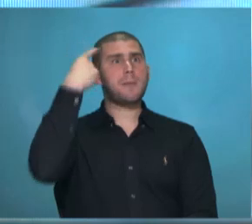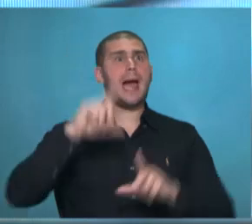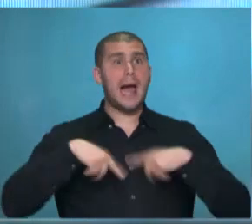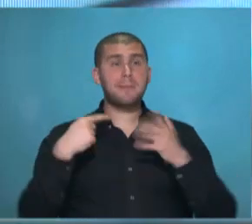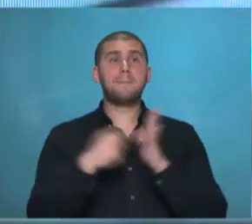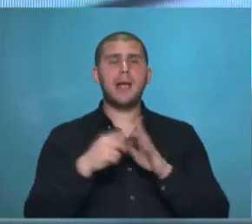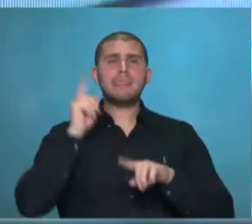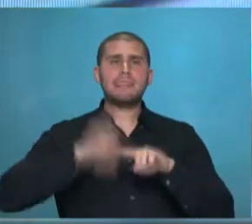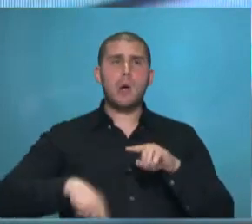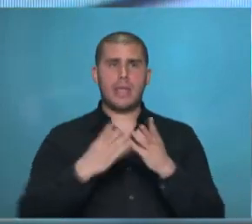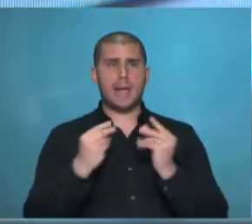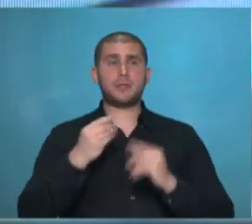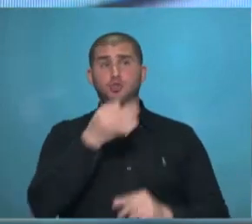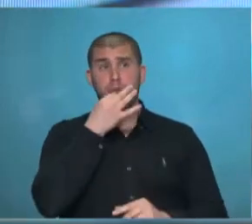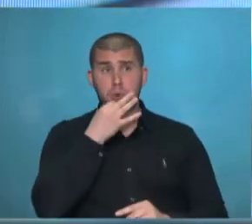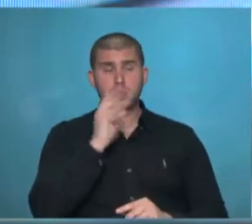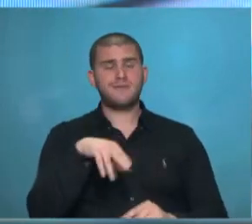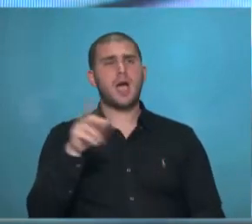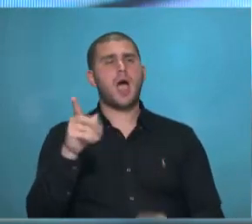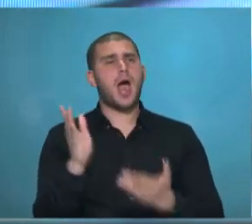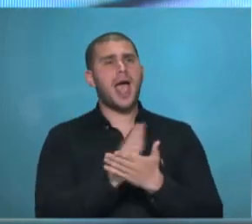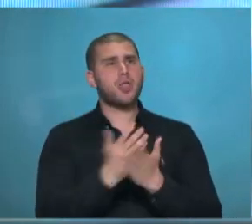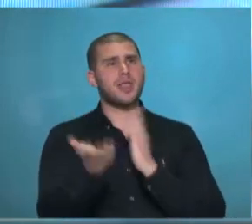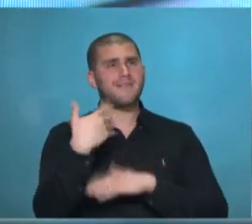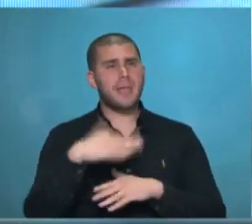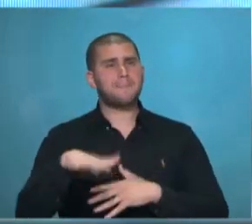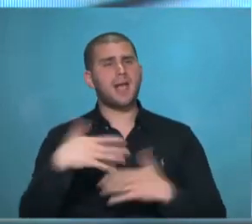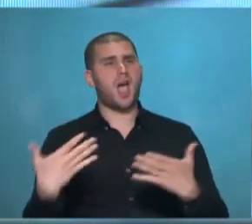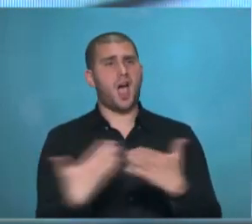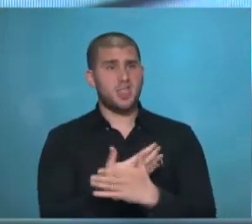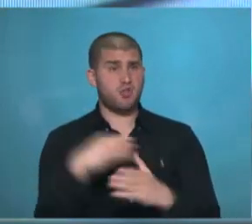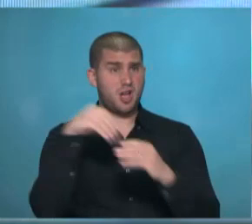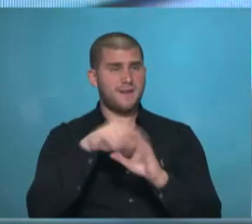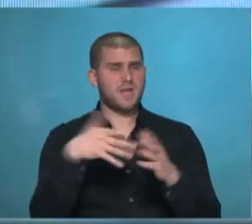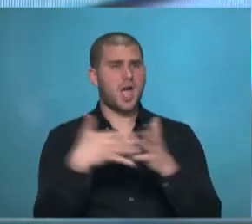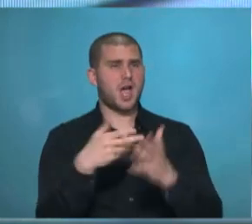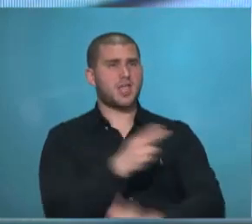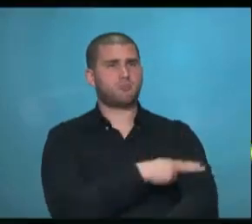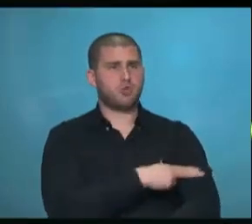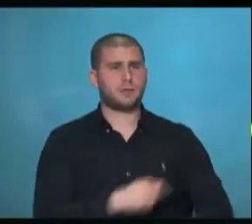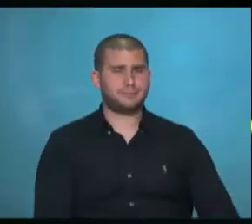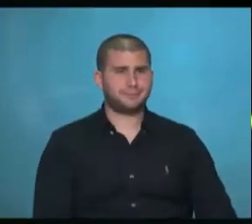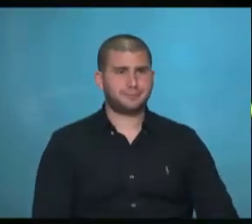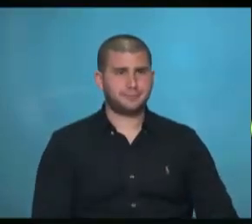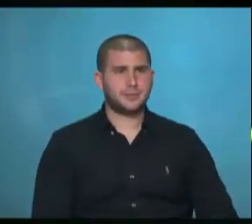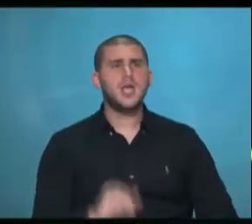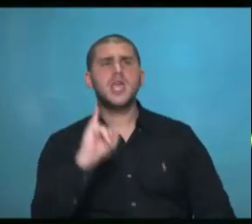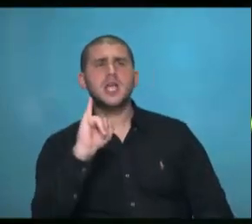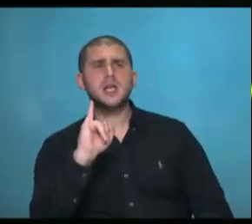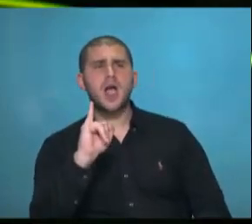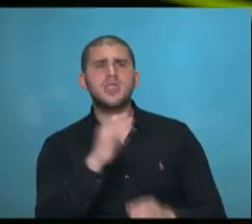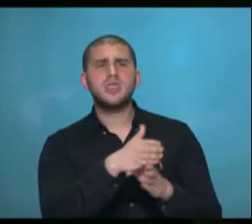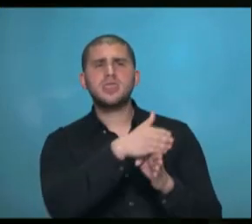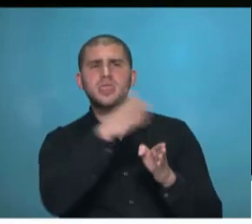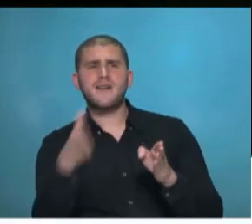בגלל טעויות שיפוט, ואופר חלפון על ההכנות לקראת המערכת החדשה ועל חקירת המשטרה. יגאל, נבדל ברור,